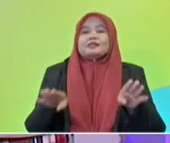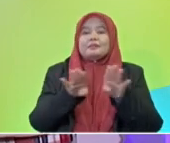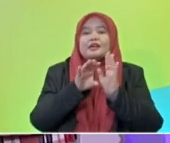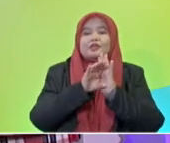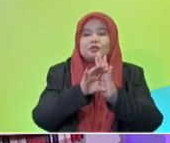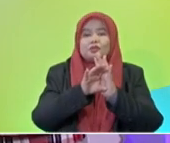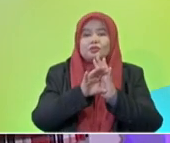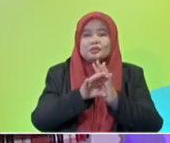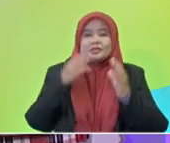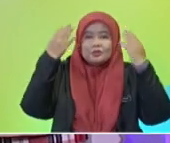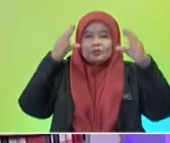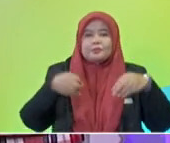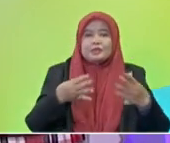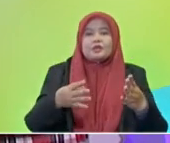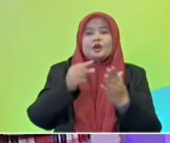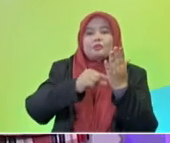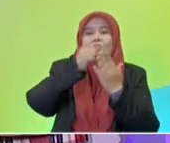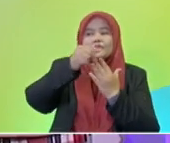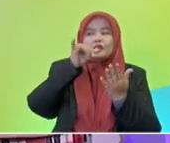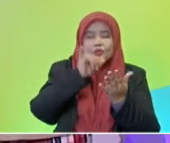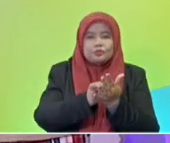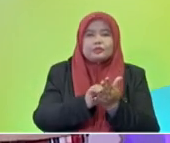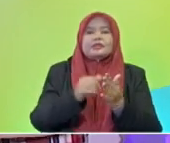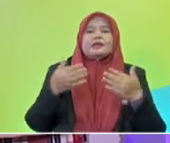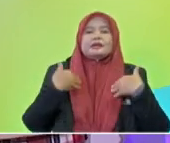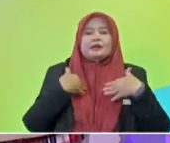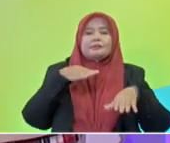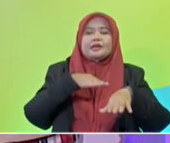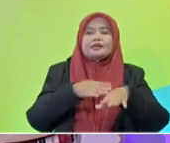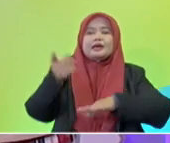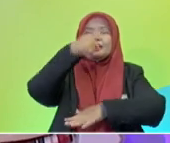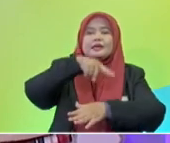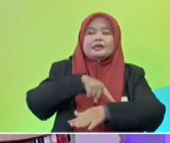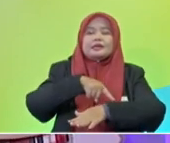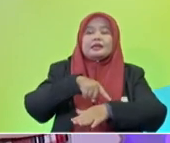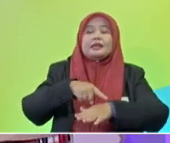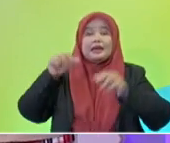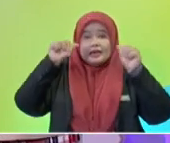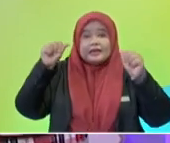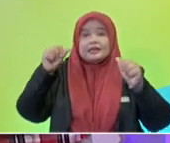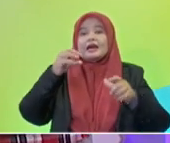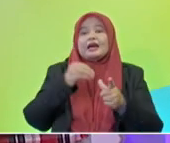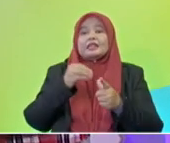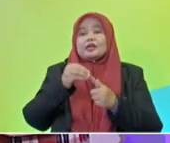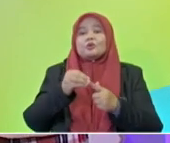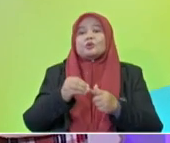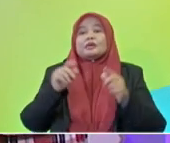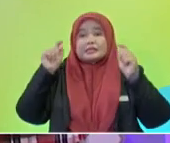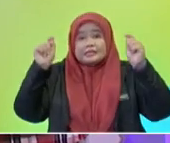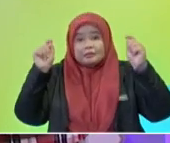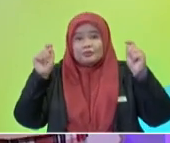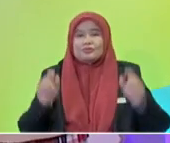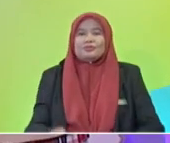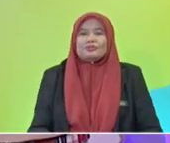di beri program itu diadakan pada hari Ahad atau sabtu ha kita ada pilihan sama ada hari Sabtu